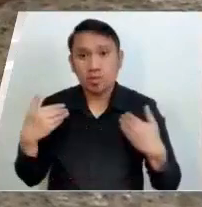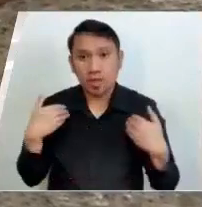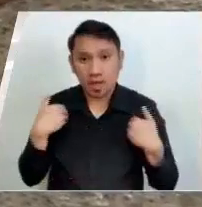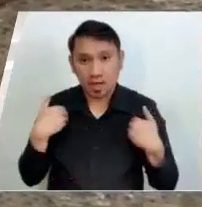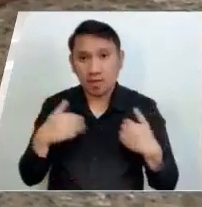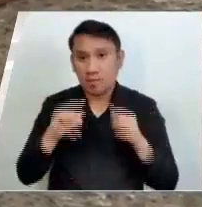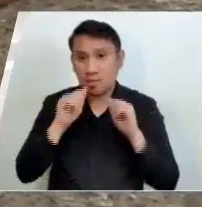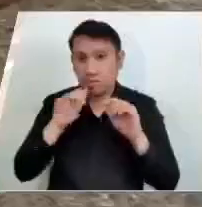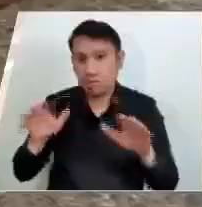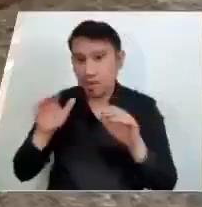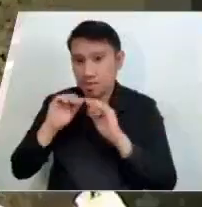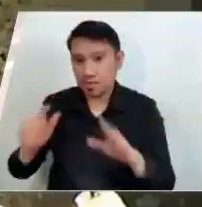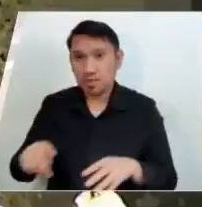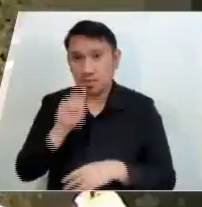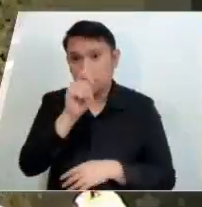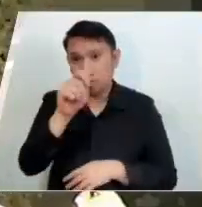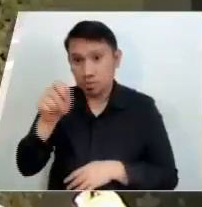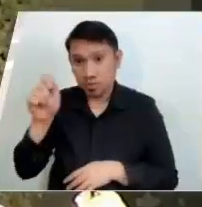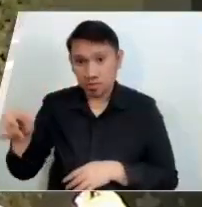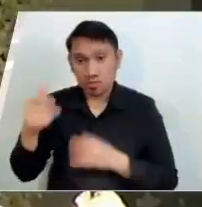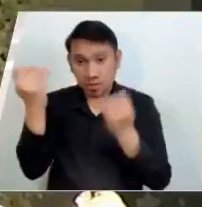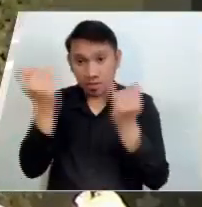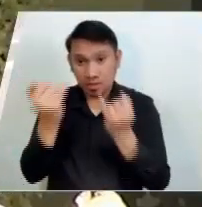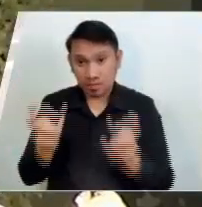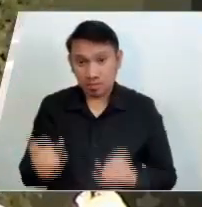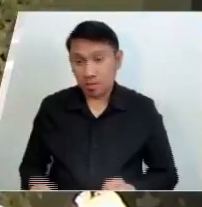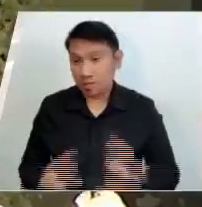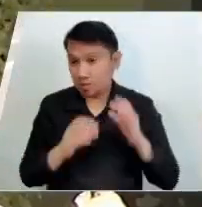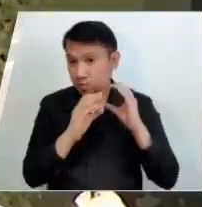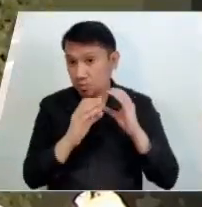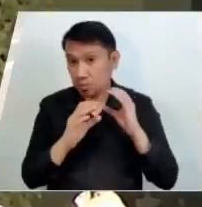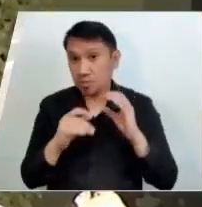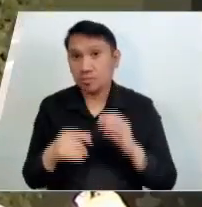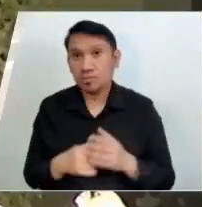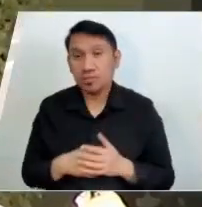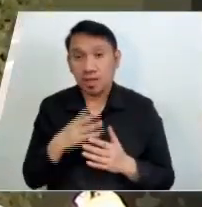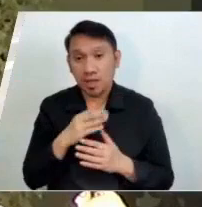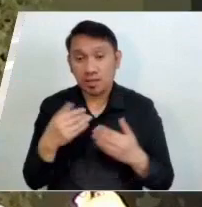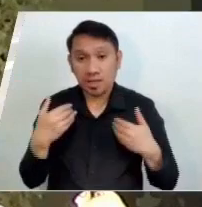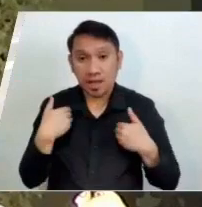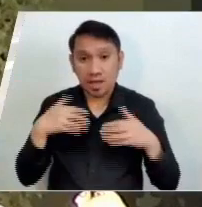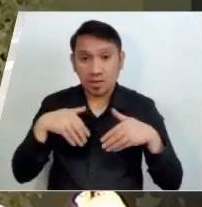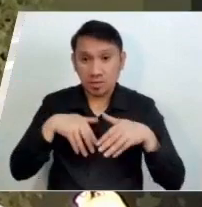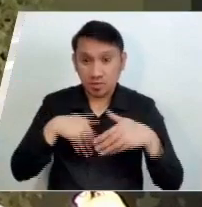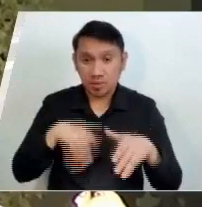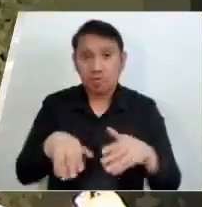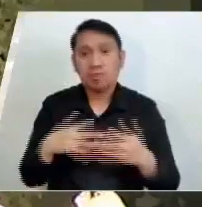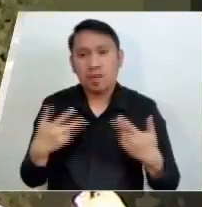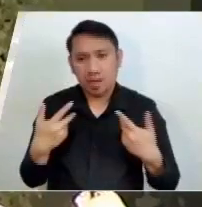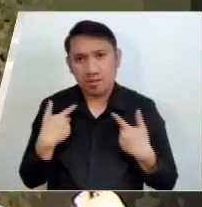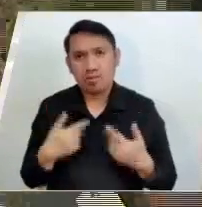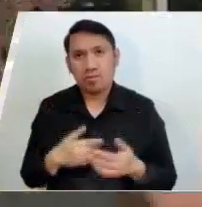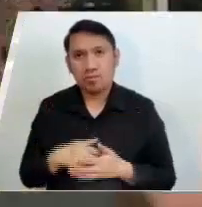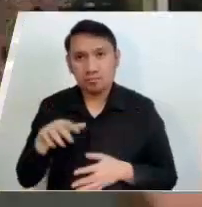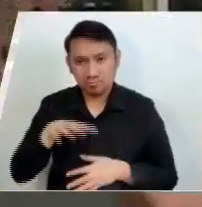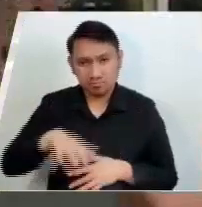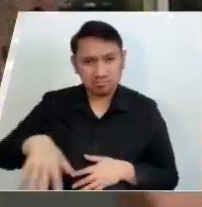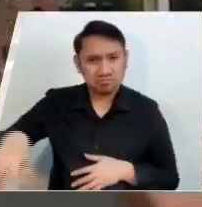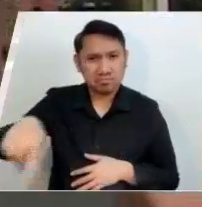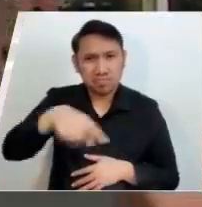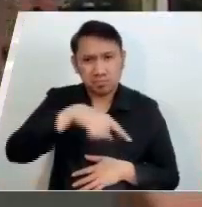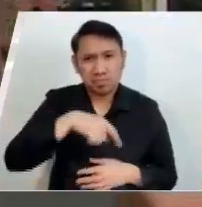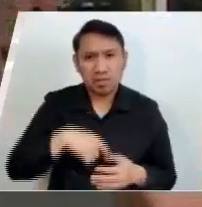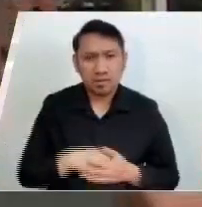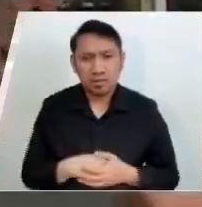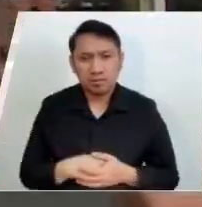mga replika ng itim na Nazareno. Masusundan ito ng maikling prosesyon sa Carriedo, Avenida, Quezon Boulevard hanggang makabalik ng Plaza